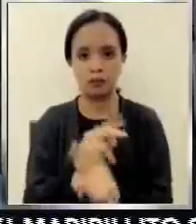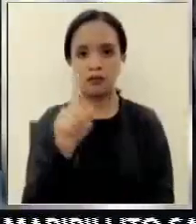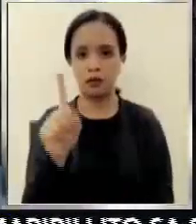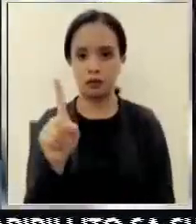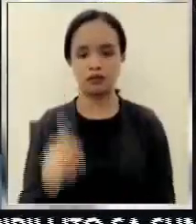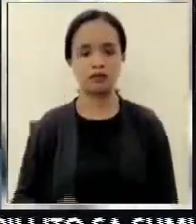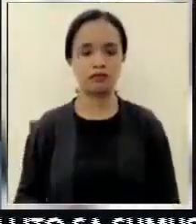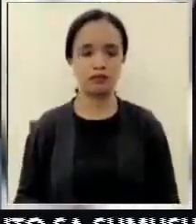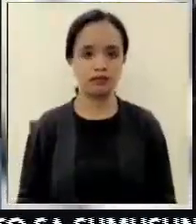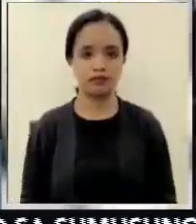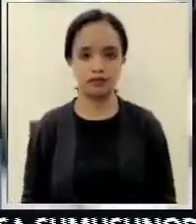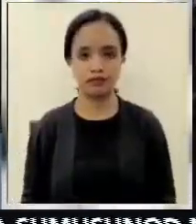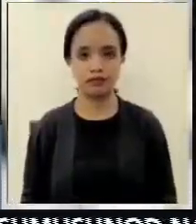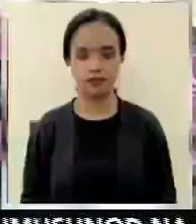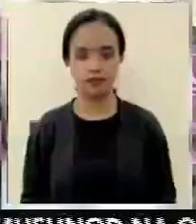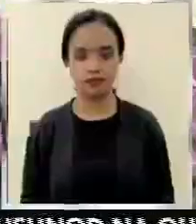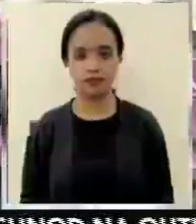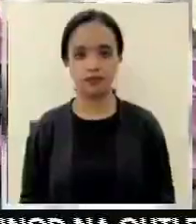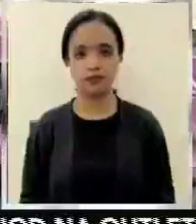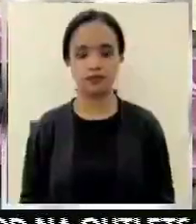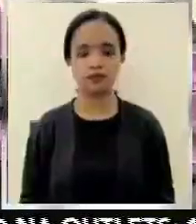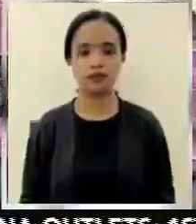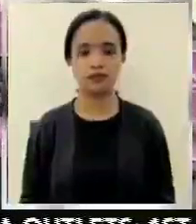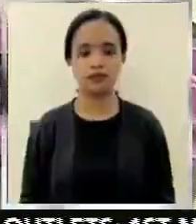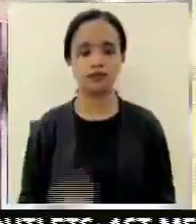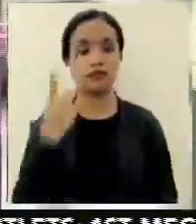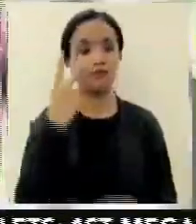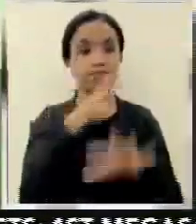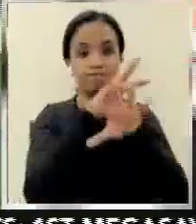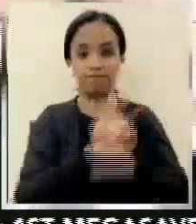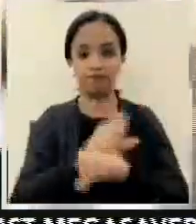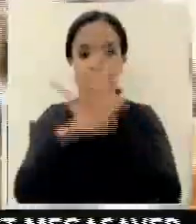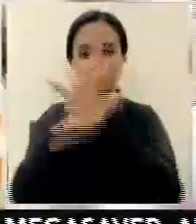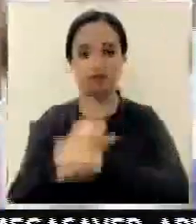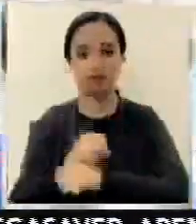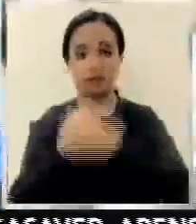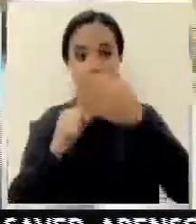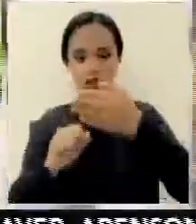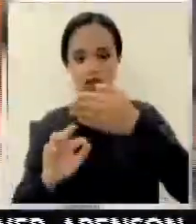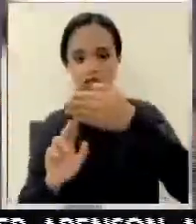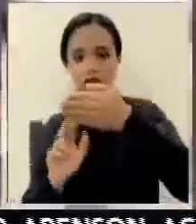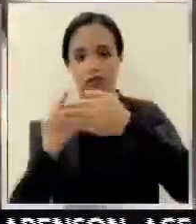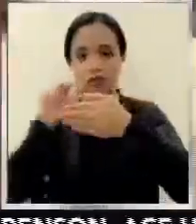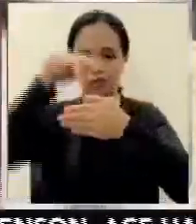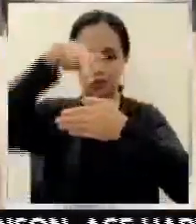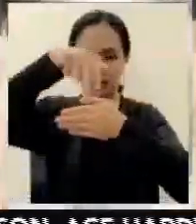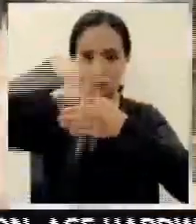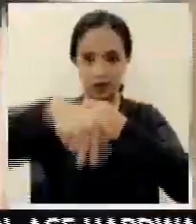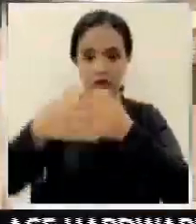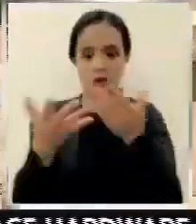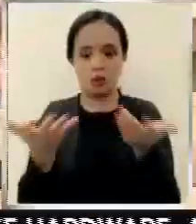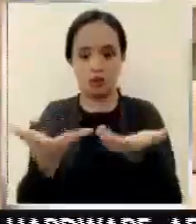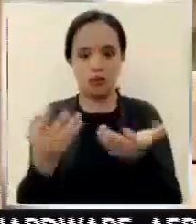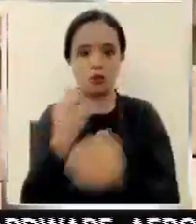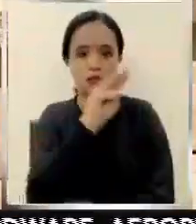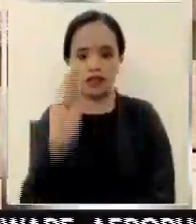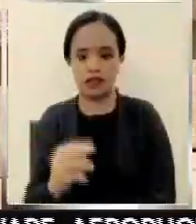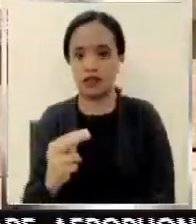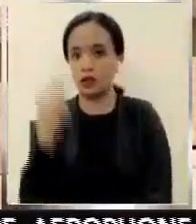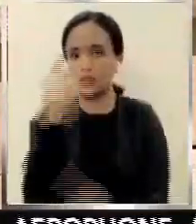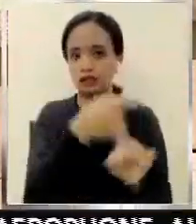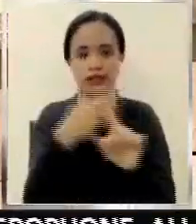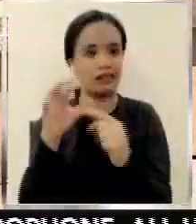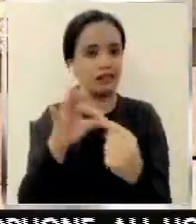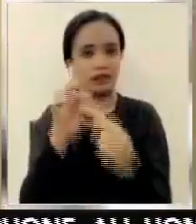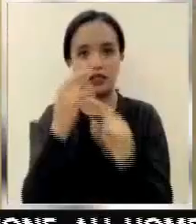pulido ang nakaugaliang over the bakod na tawiran sa likuran ng Manila North Cemetery lalo na kung Undas pinuwestuhan